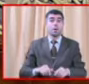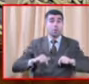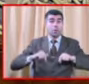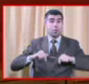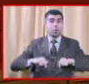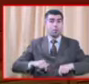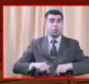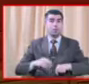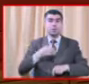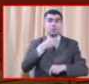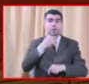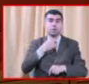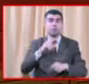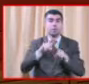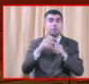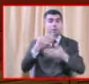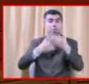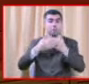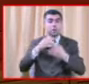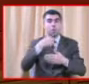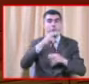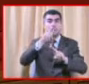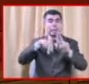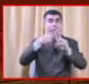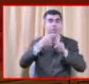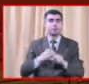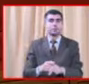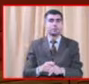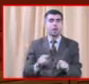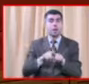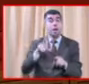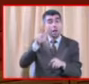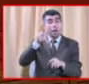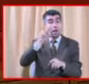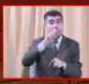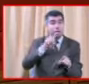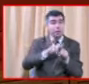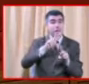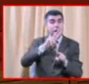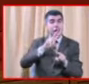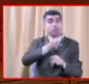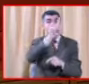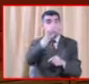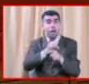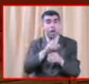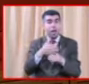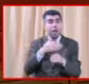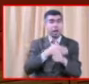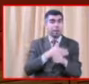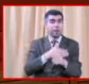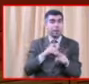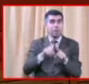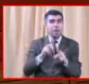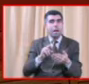شكرا للاخ النائب المحترم. تعلم جيدا من دون شك انه منذ طرحكم للسؤال